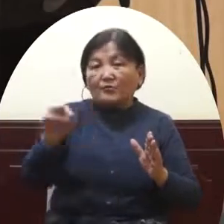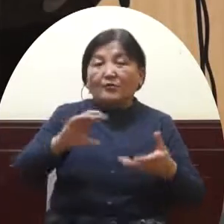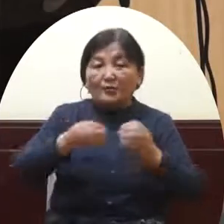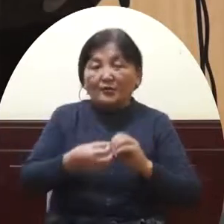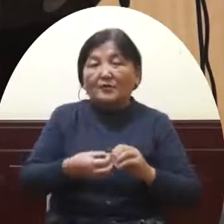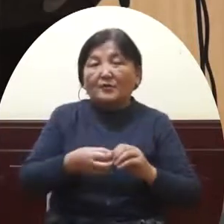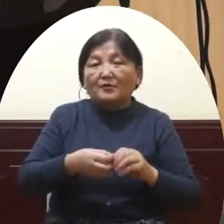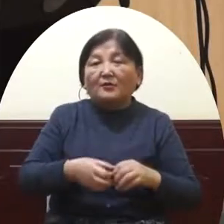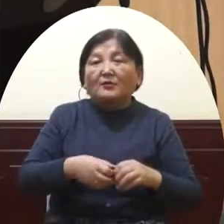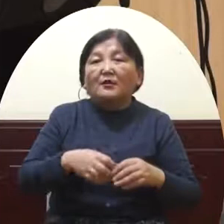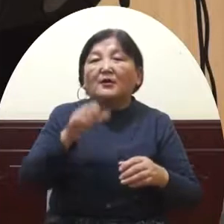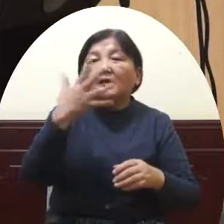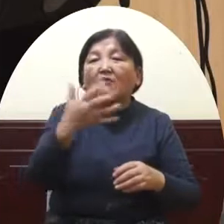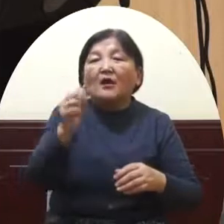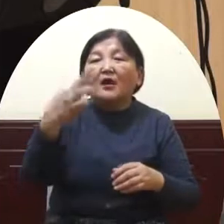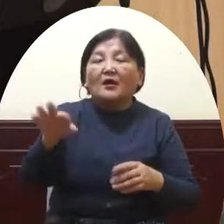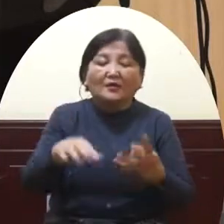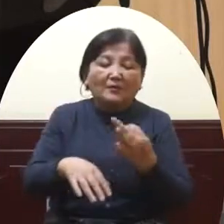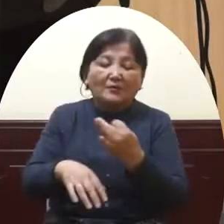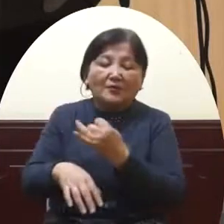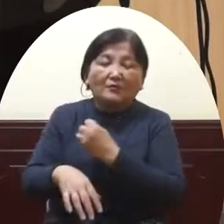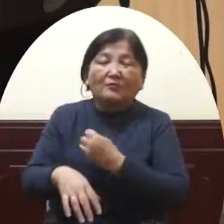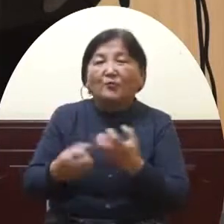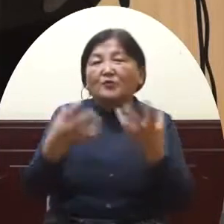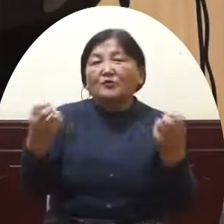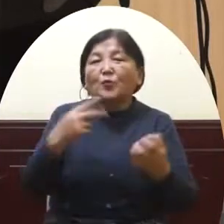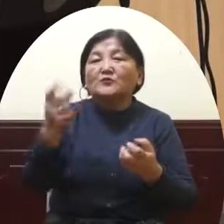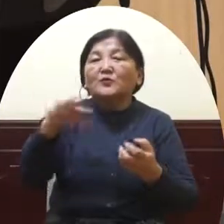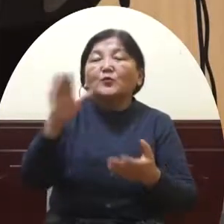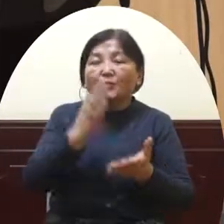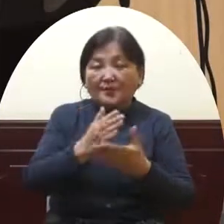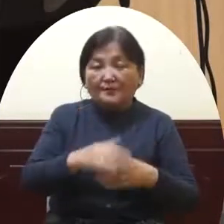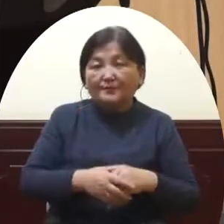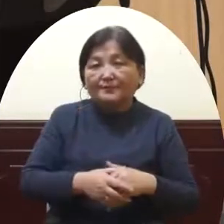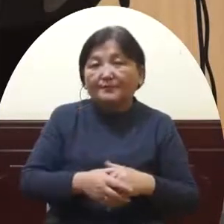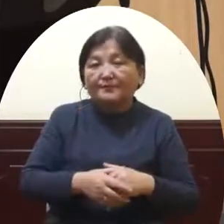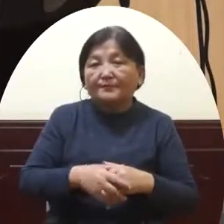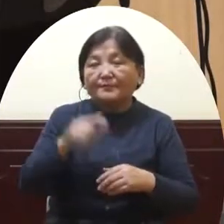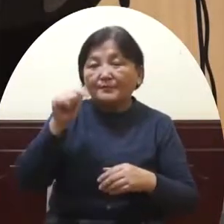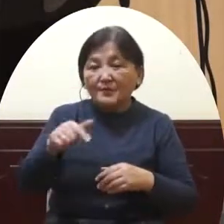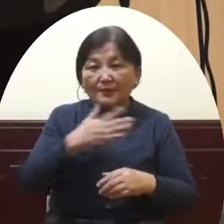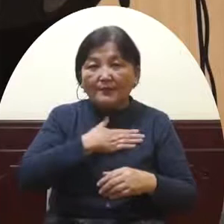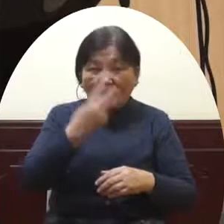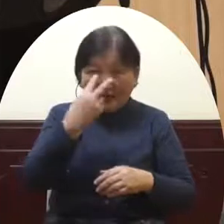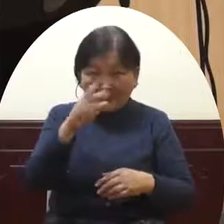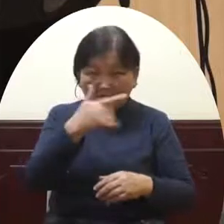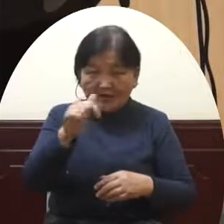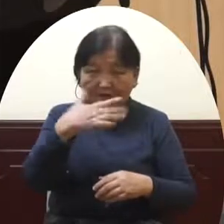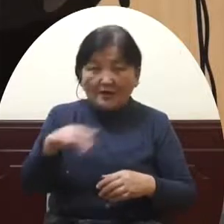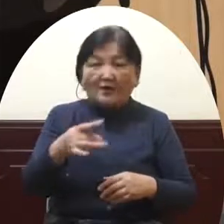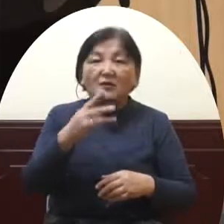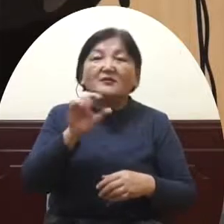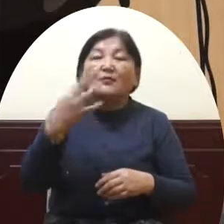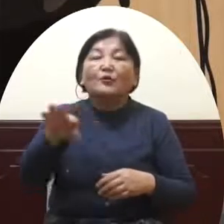он марш одоо энэ 5 од хөдөлгөөн энэ төргээл европоор нэлд үзэгдлүүд болж штэ. Эдгээр бол үндсэндээ бол одоо миний харж байгаагаар бол энэ улс төрийн